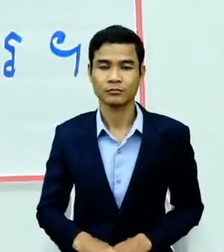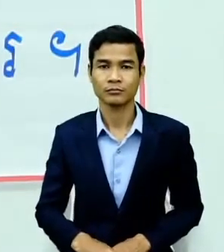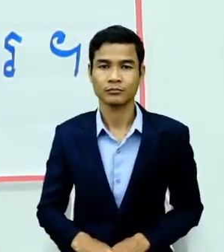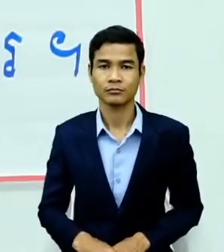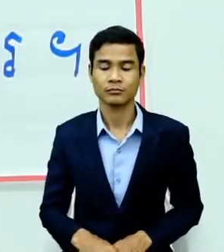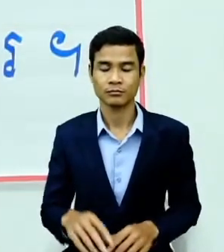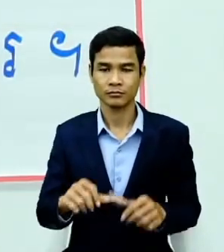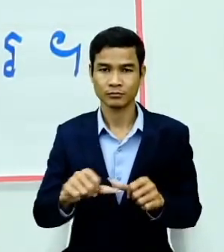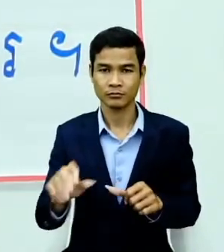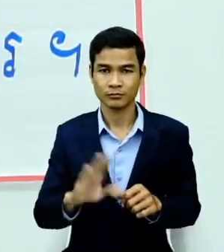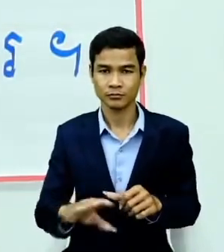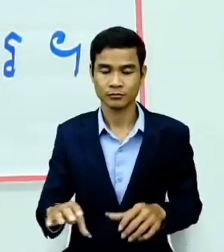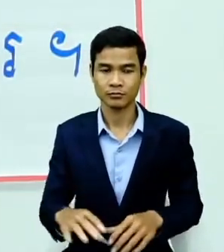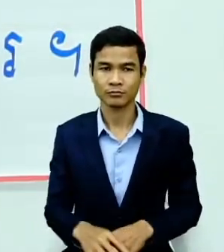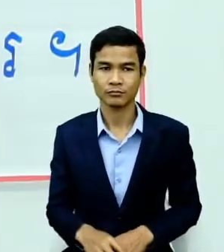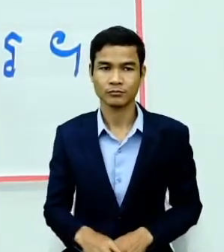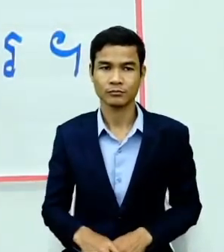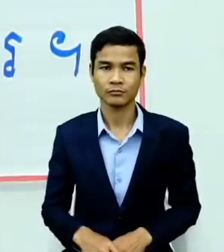បន្ត